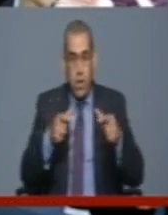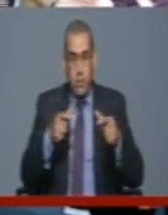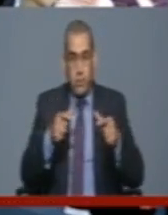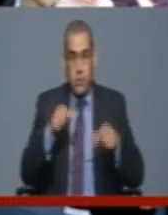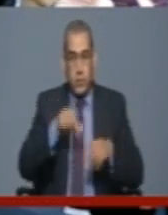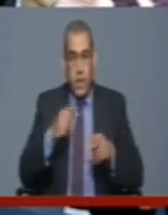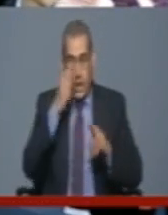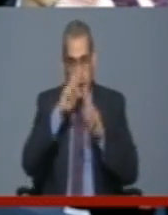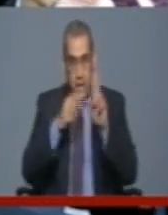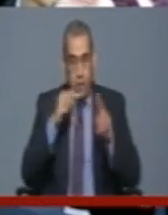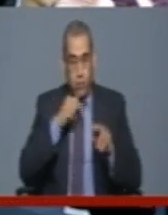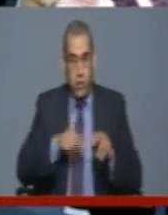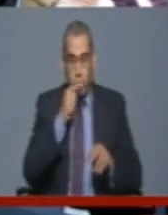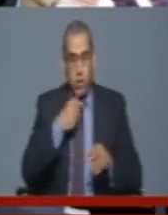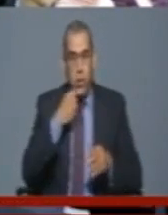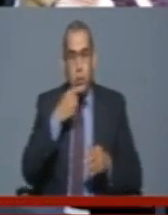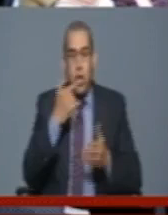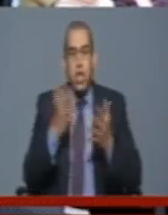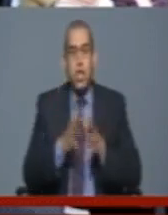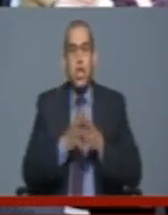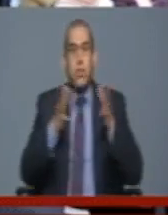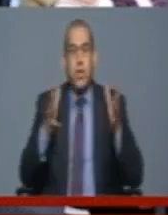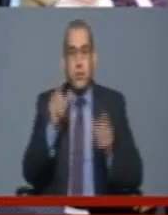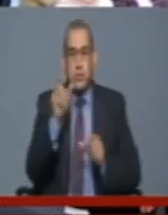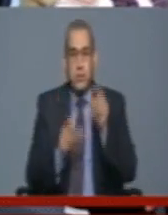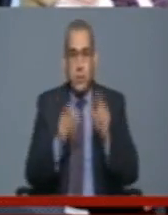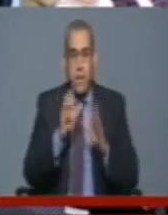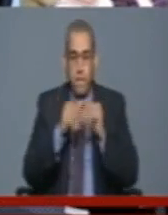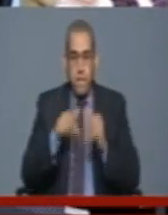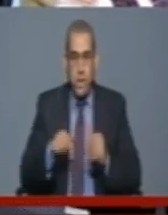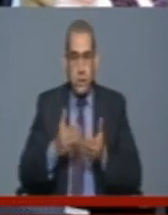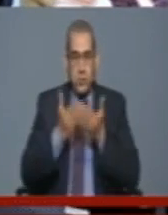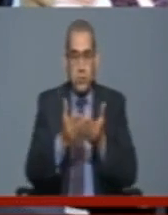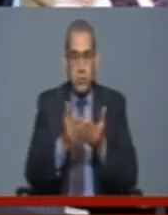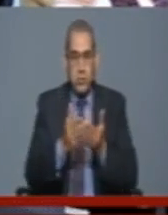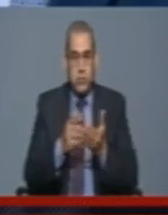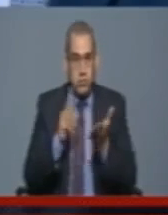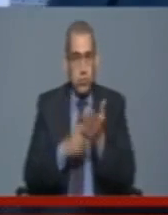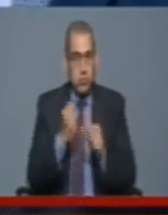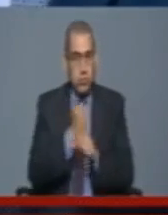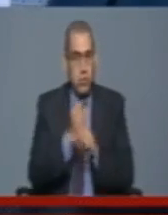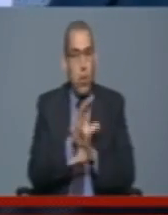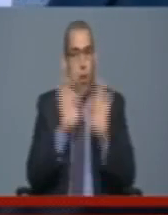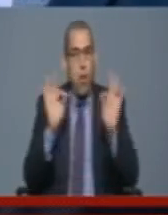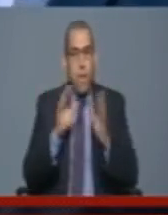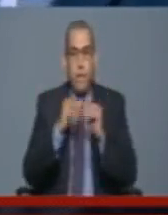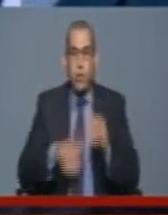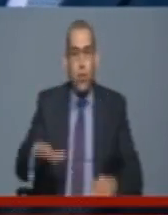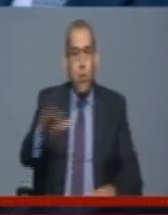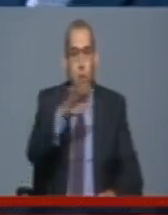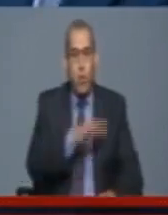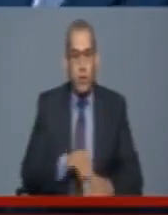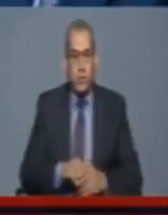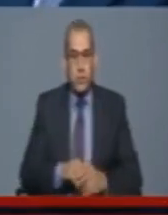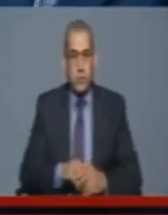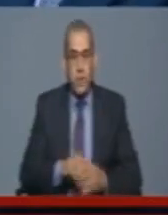على الدور الكبير اللي قامت بيه مصر، متمثله في كل المصريين،